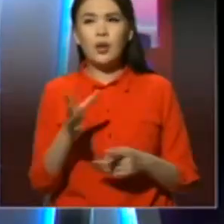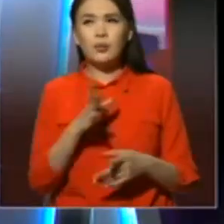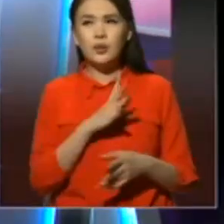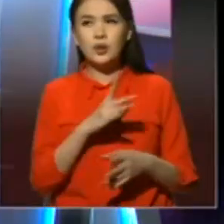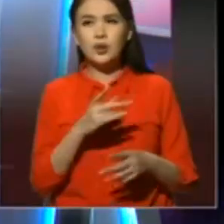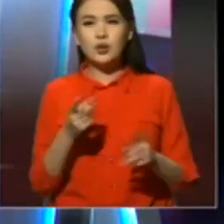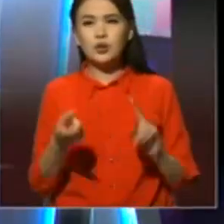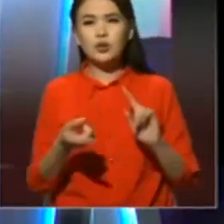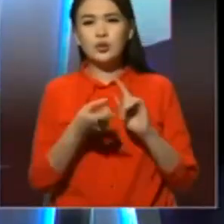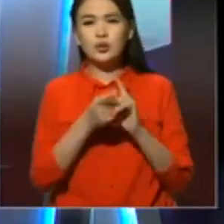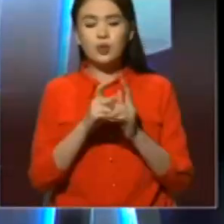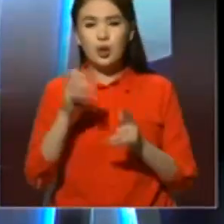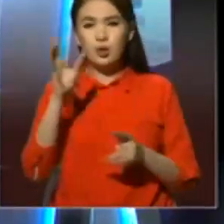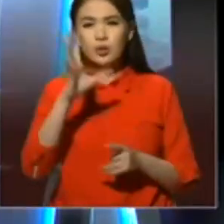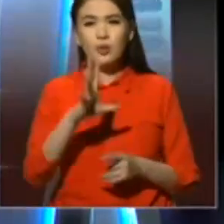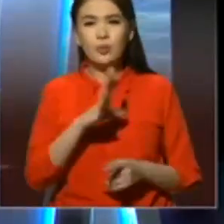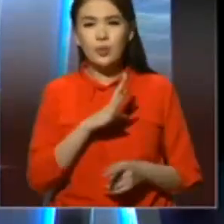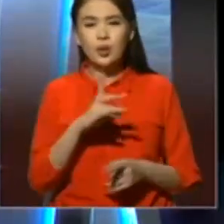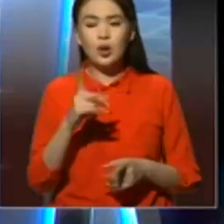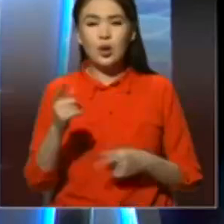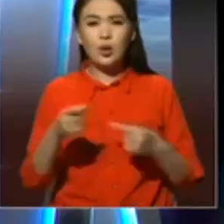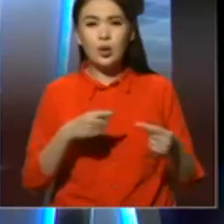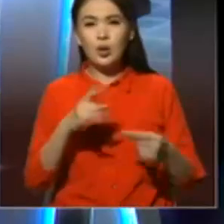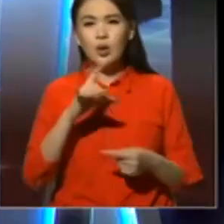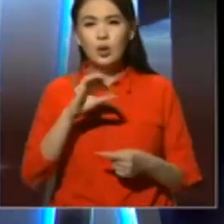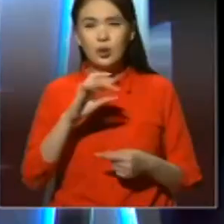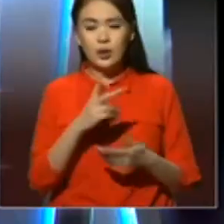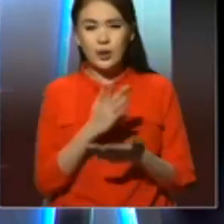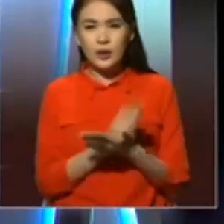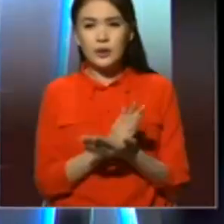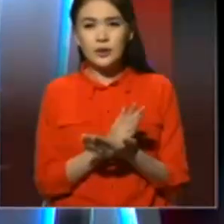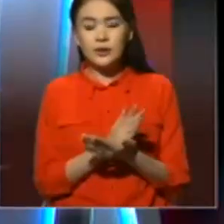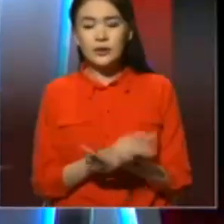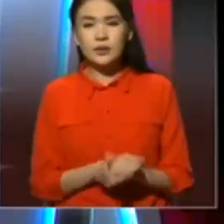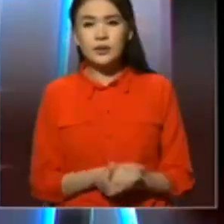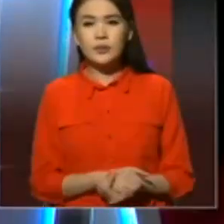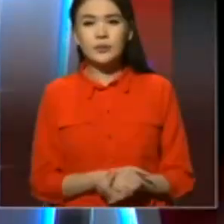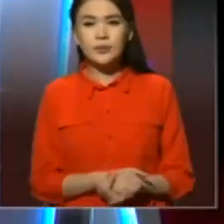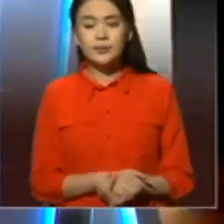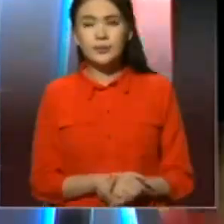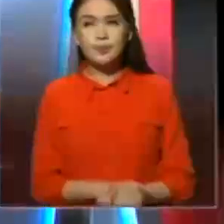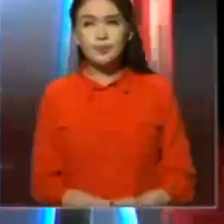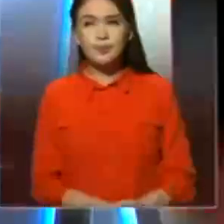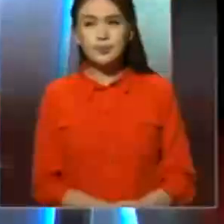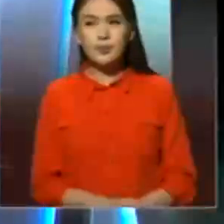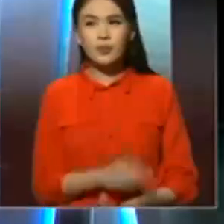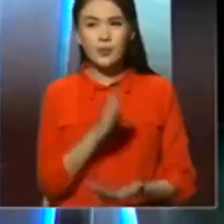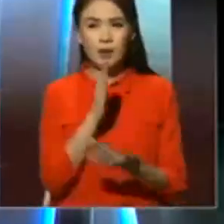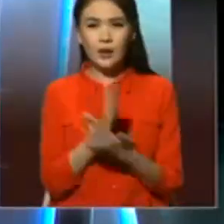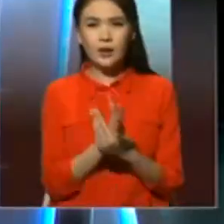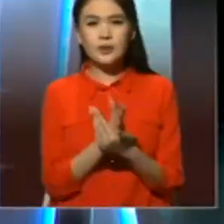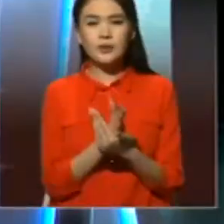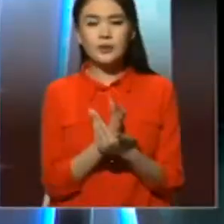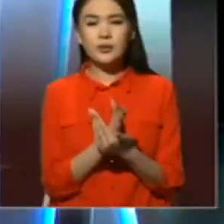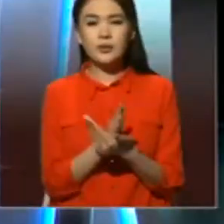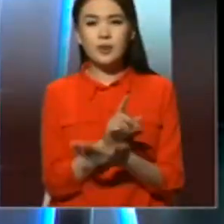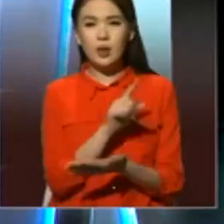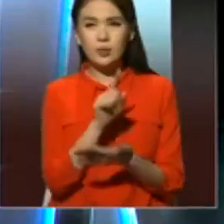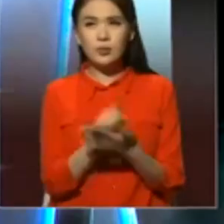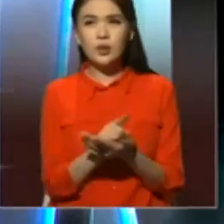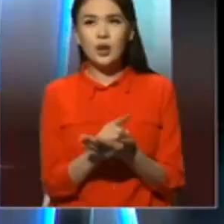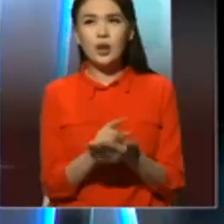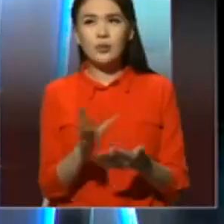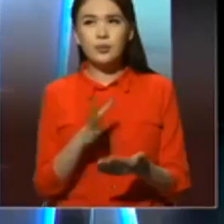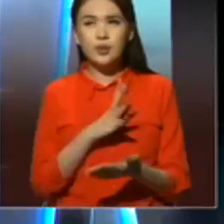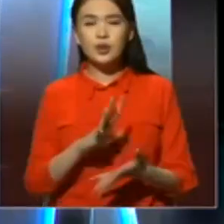осы күнге жетуіңізде бір қандай да бір рөлі бар ма атқарған? Әрине бар. Көрдіңіз